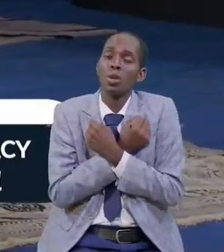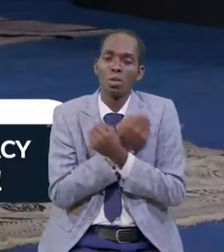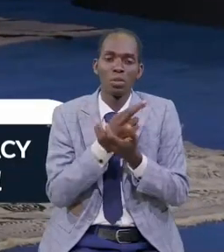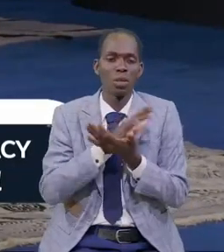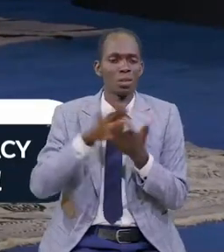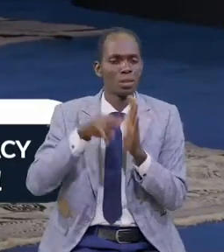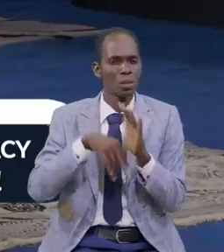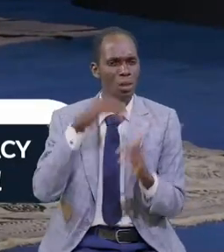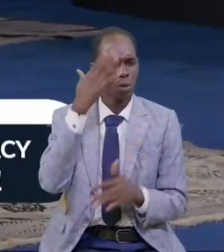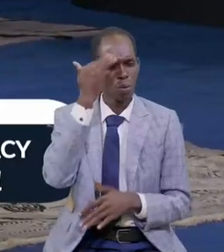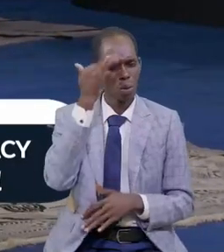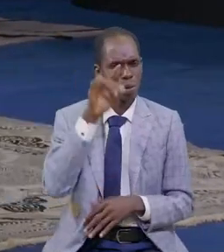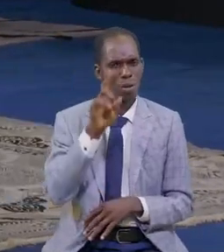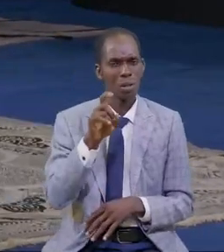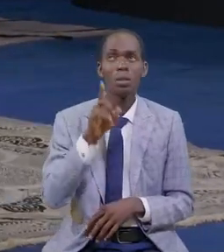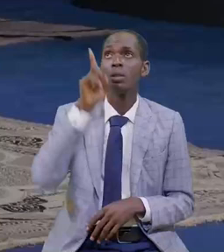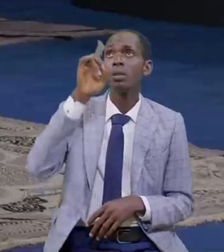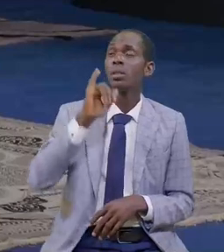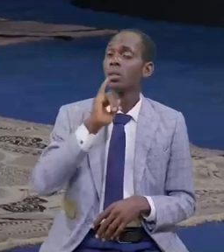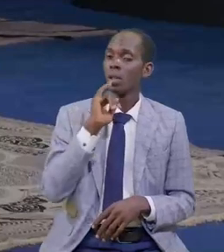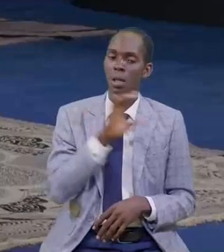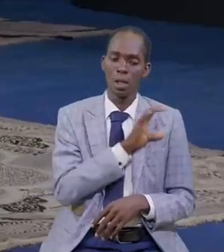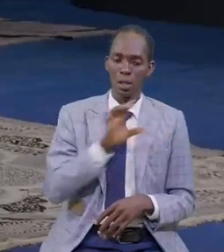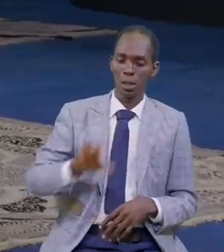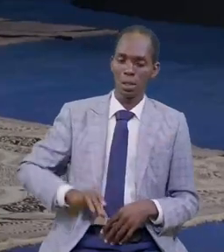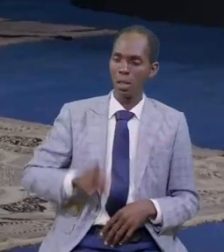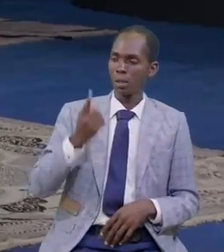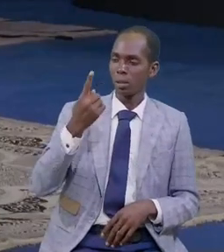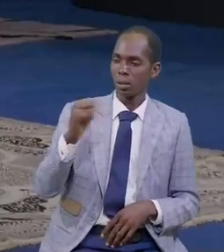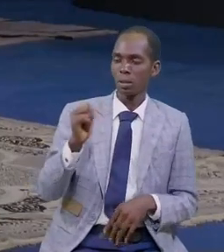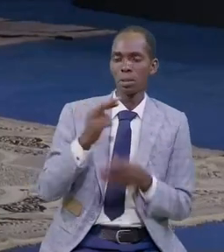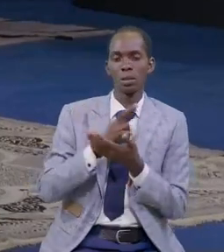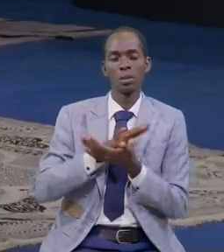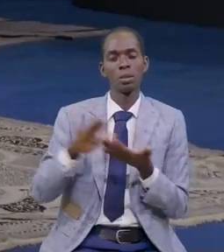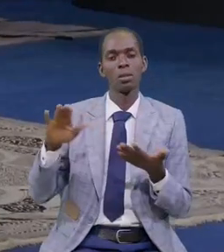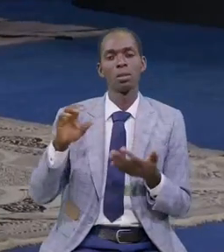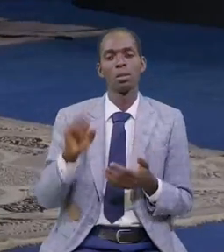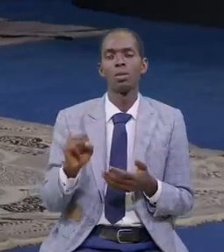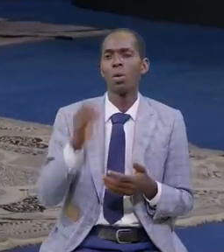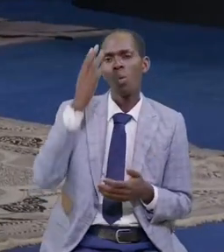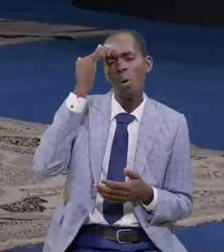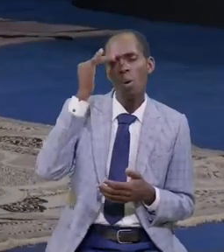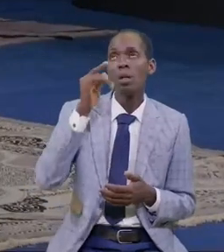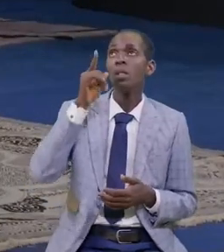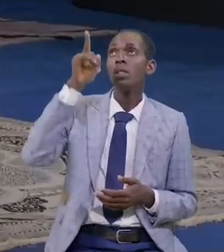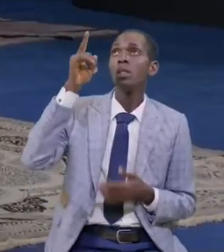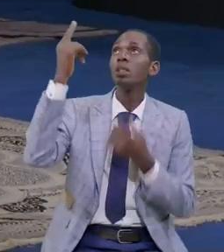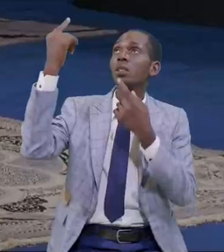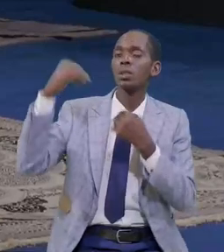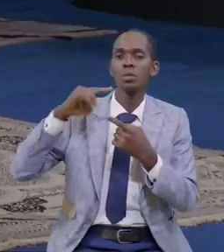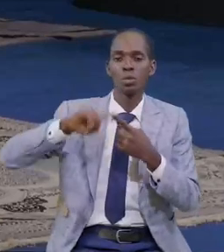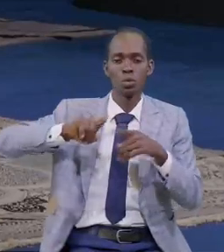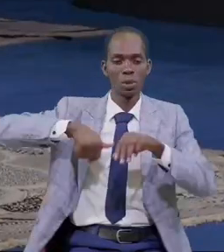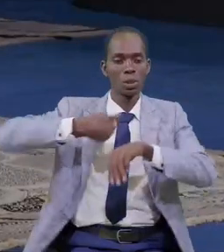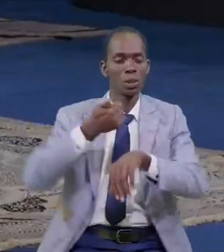pourquoi parce que Christ est le juste c'est Christ qui est venu établir